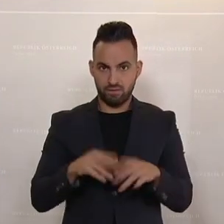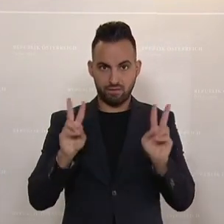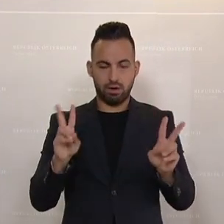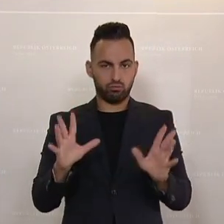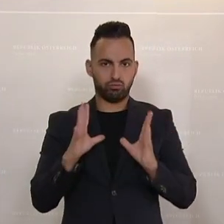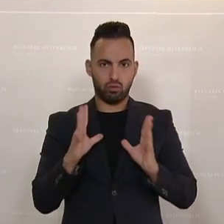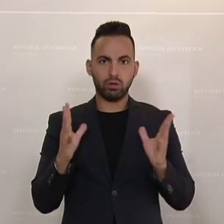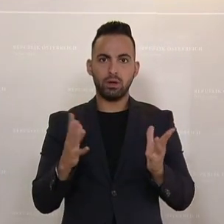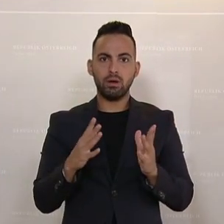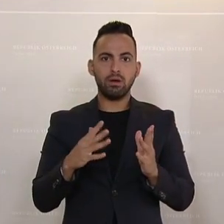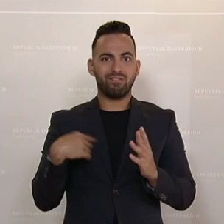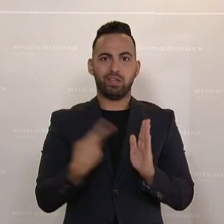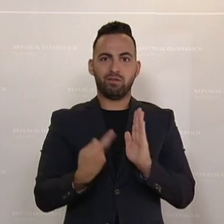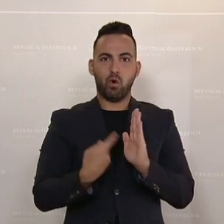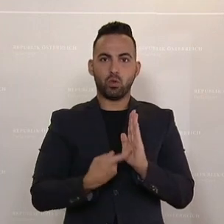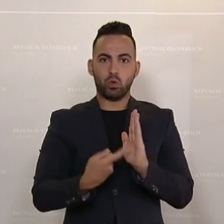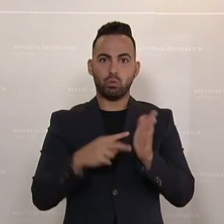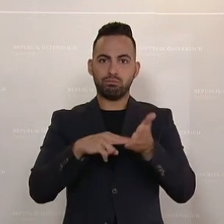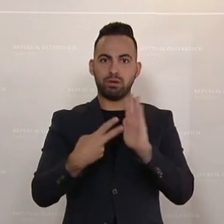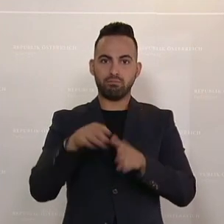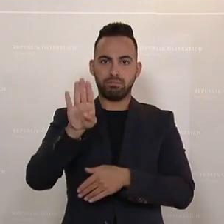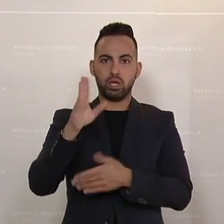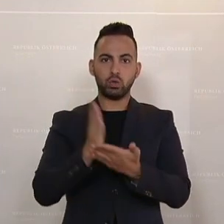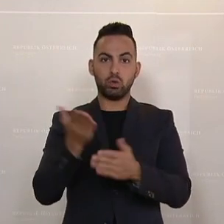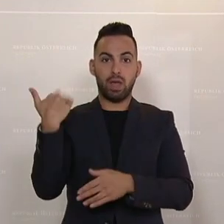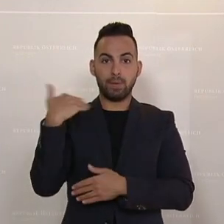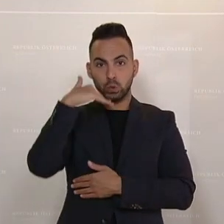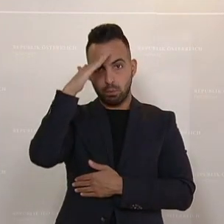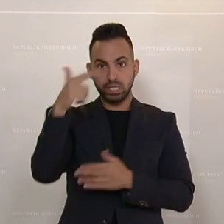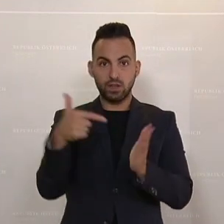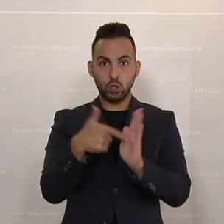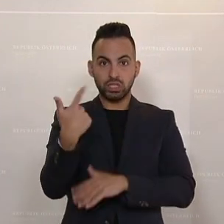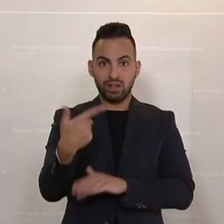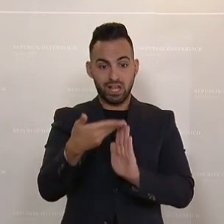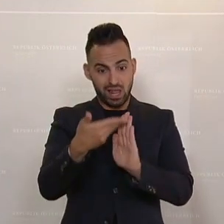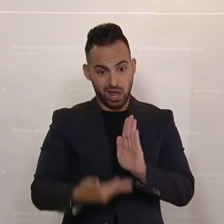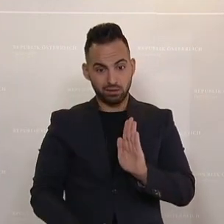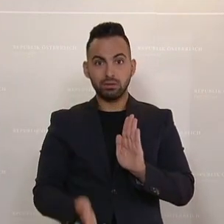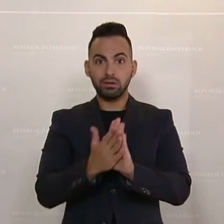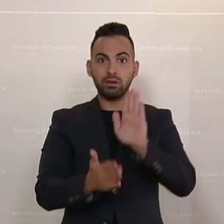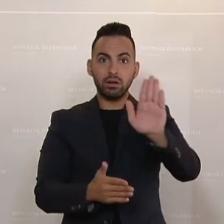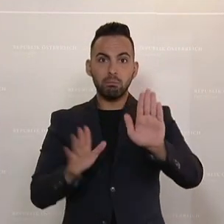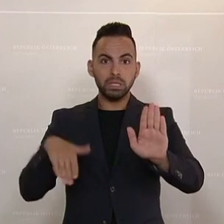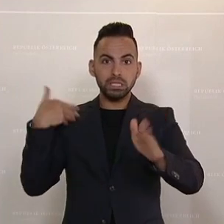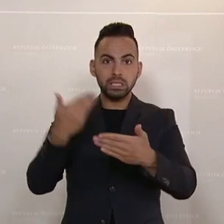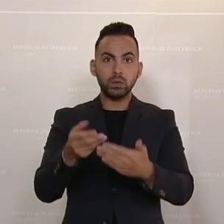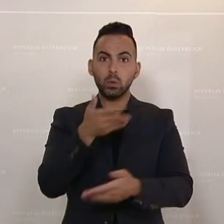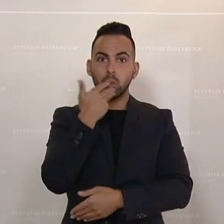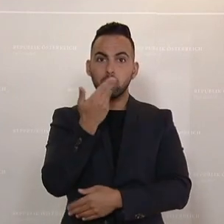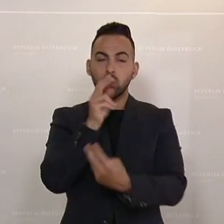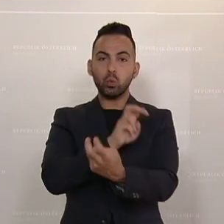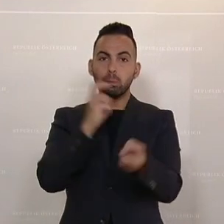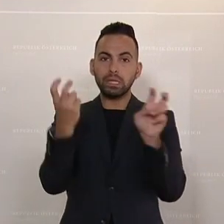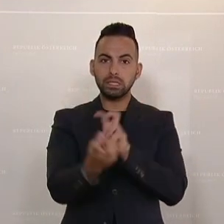erschütternd, dass der Großteil unserer Forderungen, die wir im Plan B bereits im Sommer 2020 aufgestellt haben, noch immer nicht umgesetzt sind.